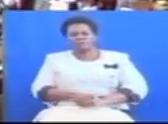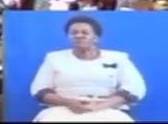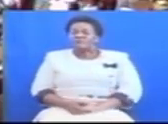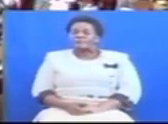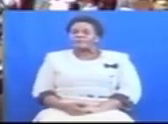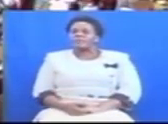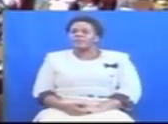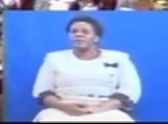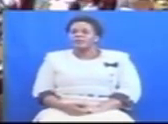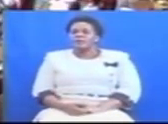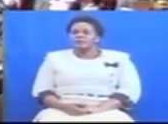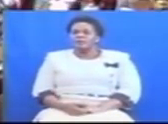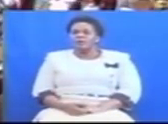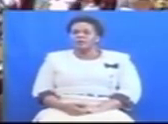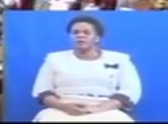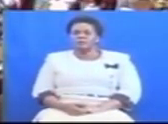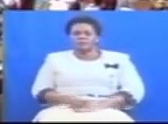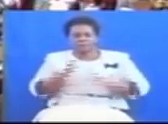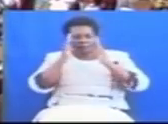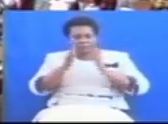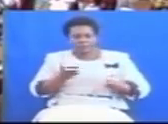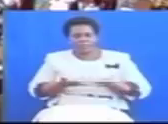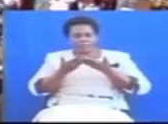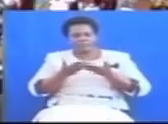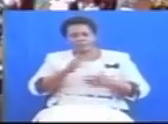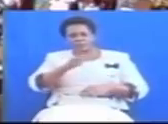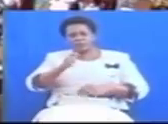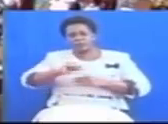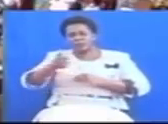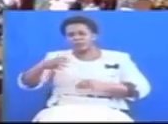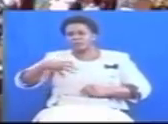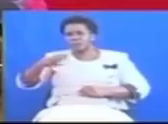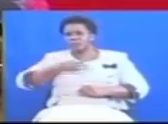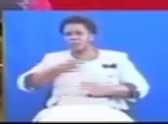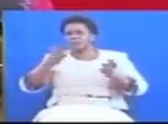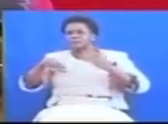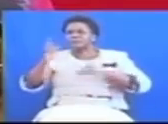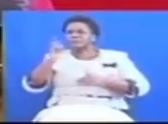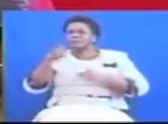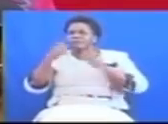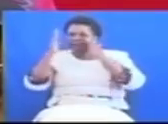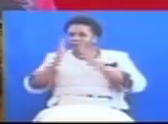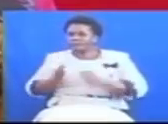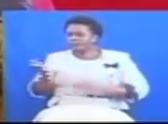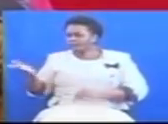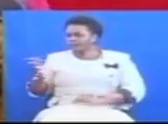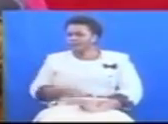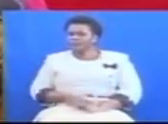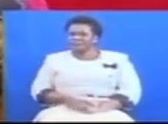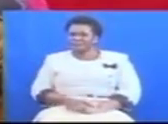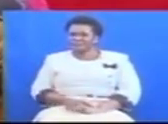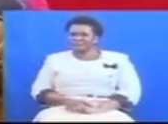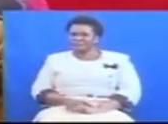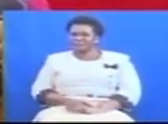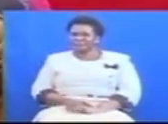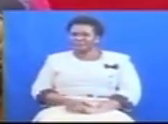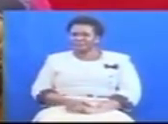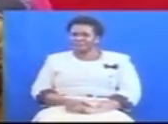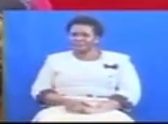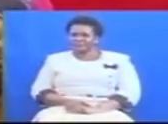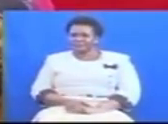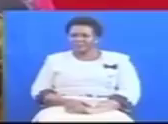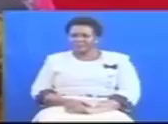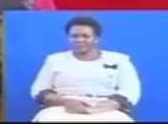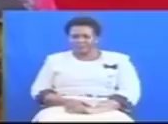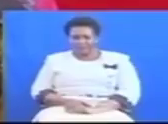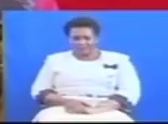Mheshimiwa naibu spika, napenda kuchukua fursa hii kwa niaba ya waziri wa nishati kujibu swali la nyongeza la mheshimiwa Flatei mbunge wa Mbulu kama